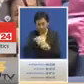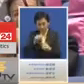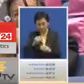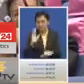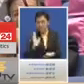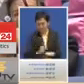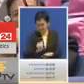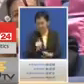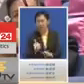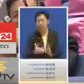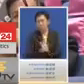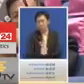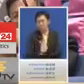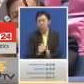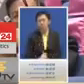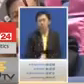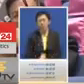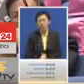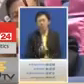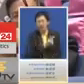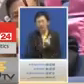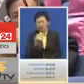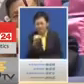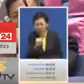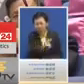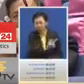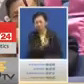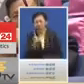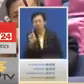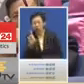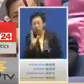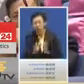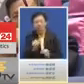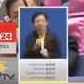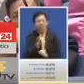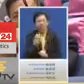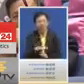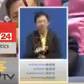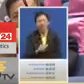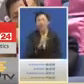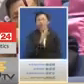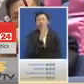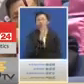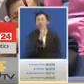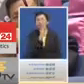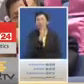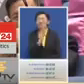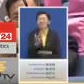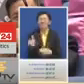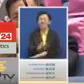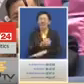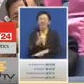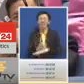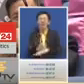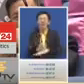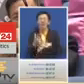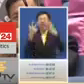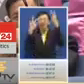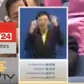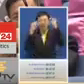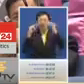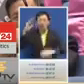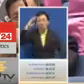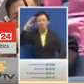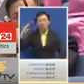แต่จะต่อให้10สมคิด100สมคิดก็ไม่ได้ถ้า สภาพการเมืองนายกมาจากรัฐประ